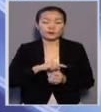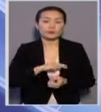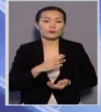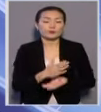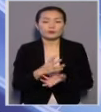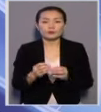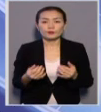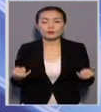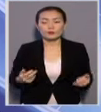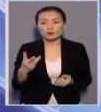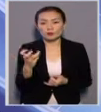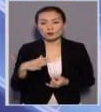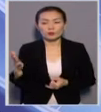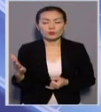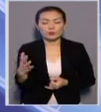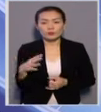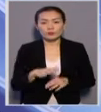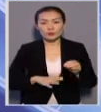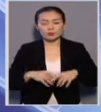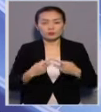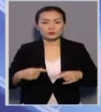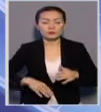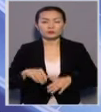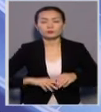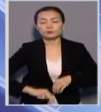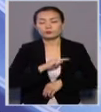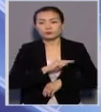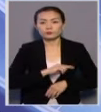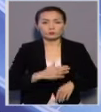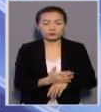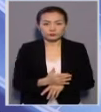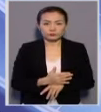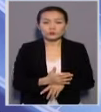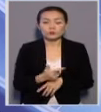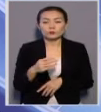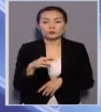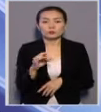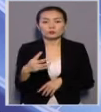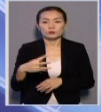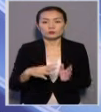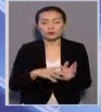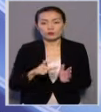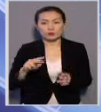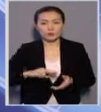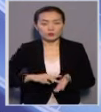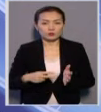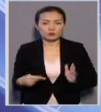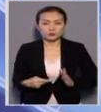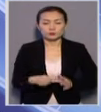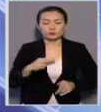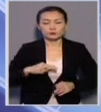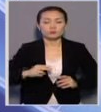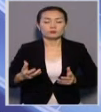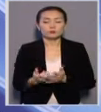тұрады. Бүгінде 300-ден аса маман түрлі салада еңбек етіп жүр. Ал былтыр тағы 29 адам жоба шеңберінде